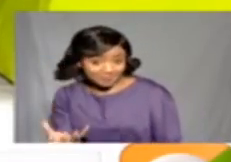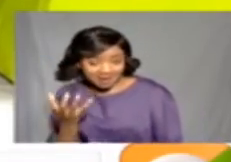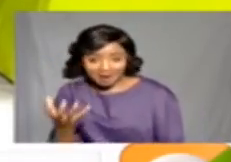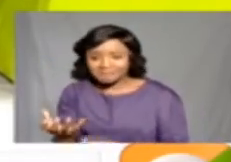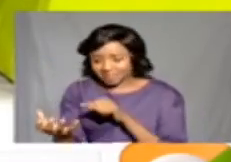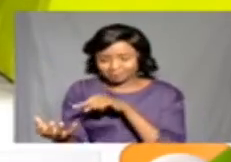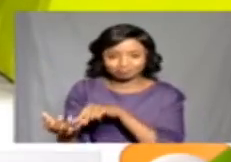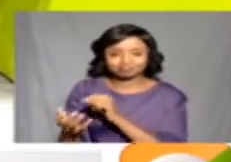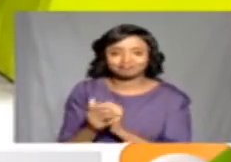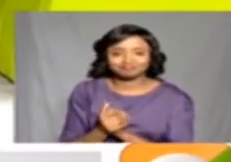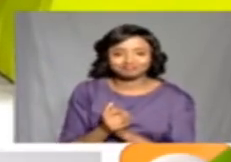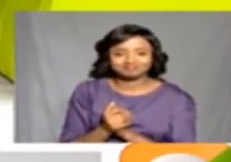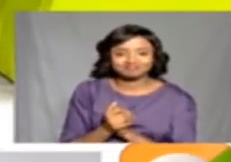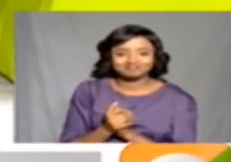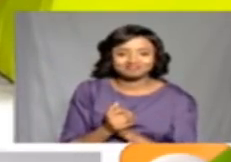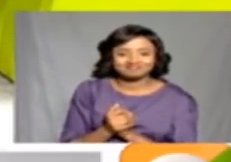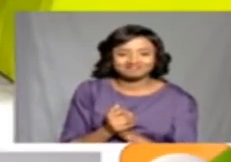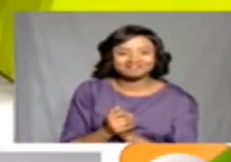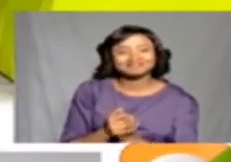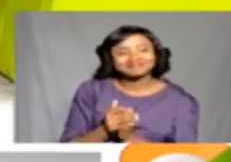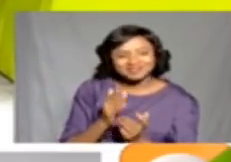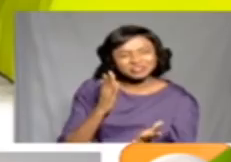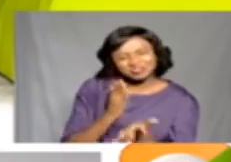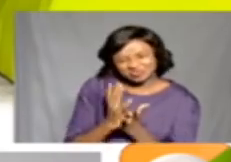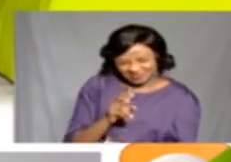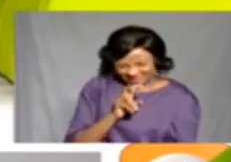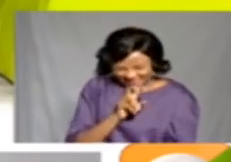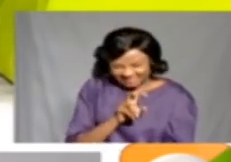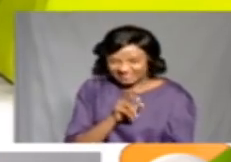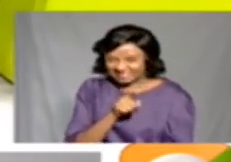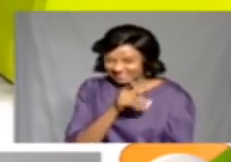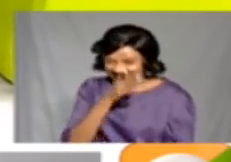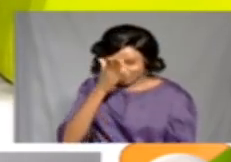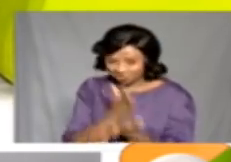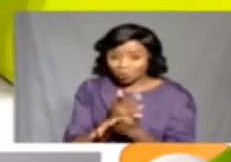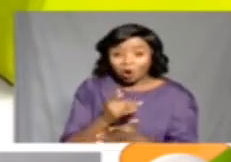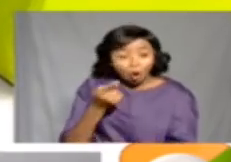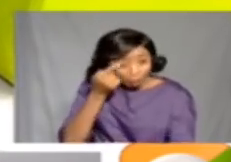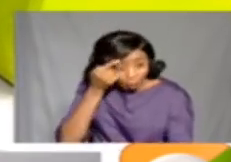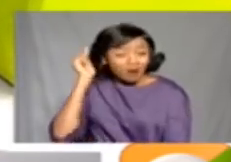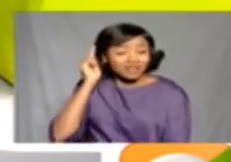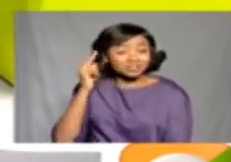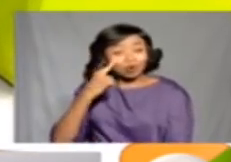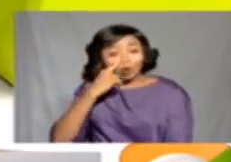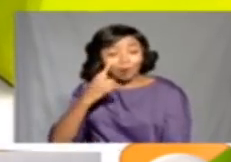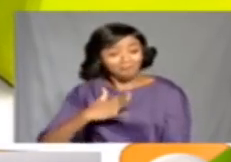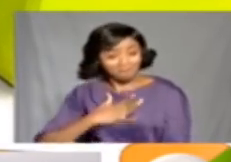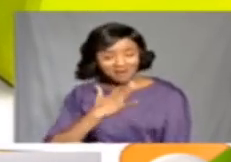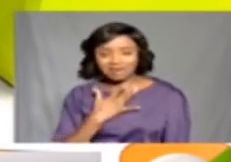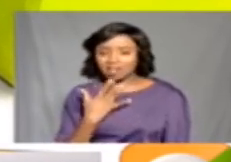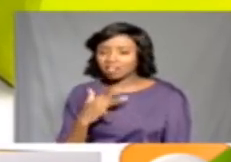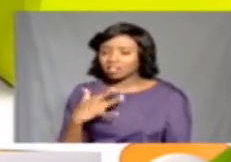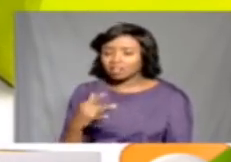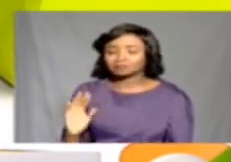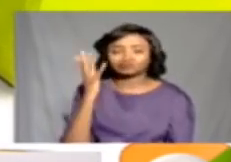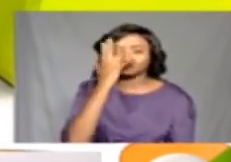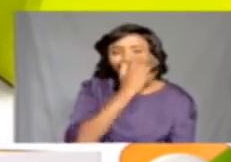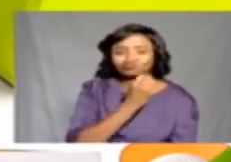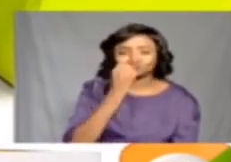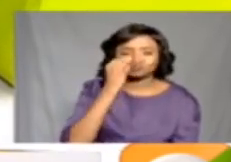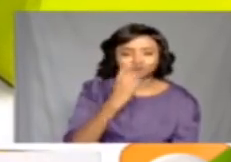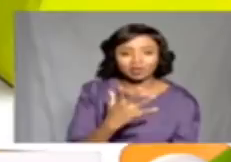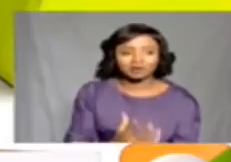maandazi. Yamekaa kama maamri lakini ya kwetu nyumbani yanapikwa bora zaidi. Kionja tutajua baada ya kipindi.